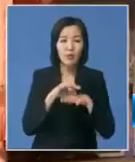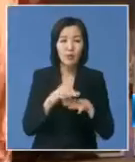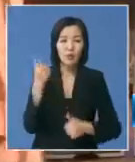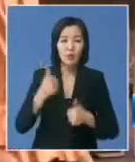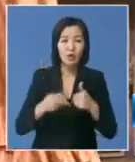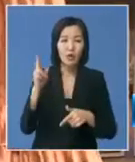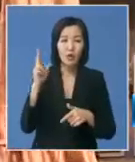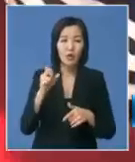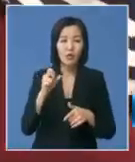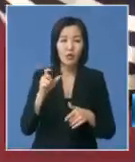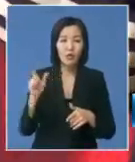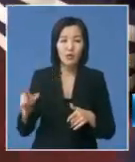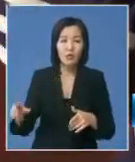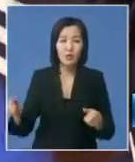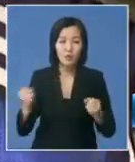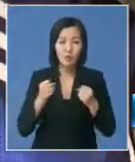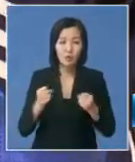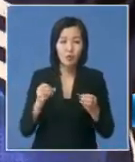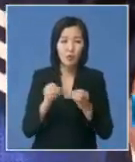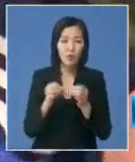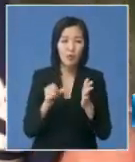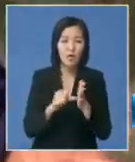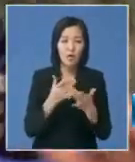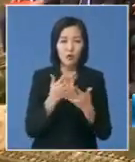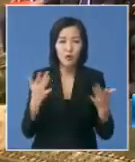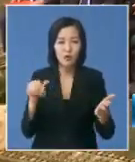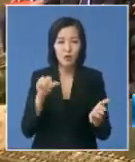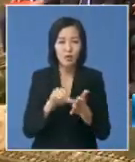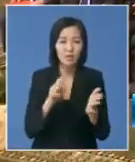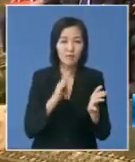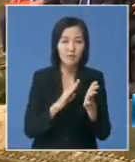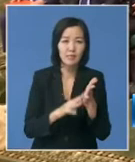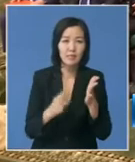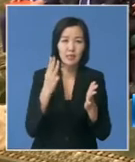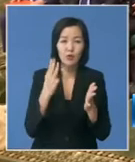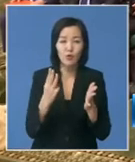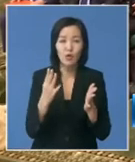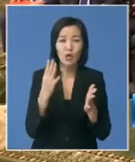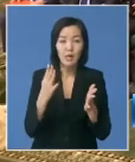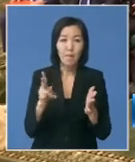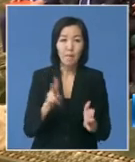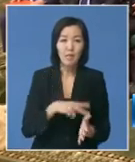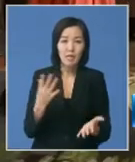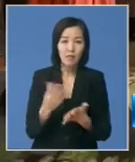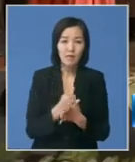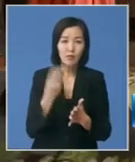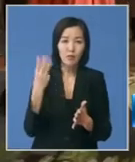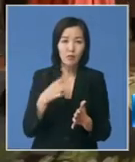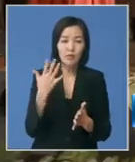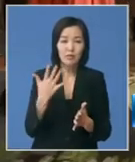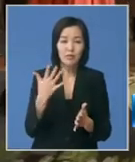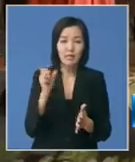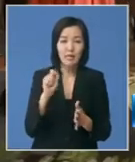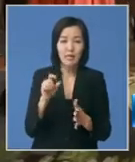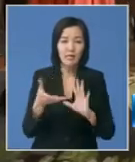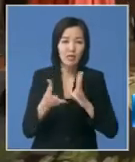додаға 200-ден аса адам спорттың 16 түрі бойынша қатысып, 84 медаль жеңіп алды. 35 алтын. Жалпы